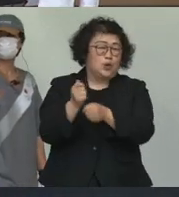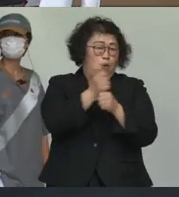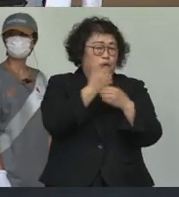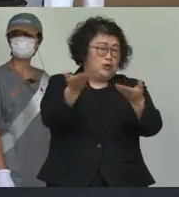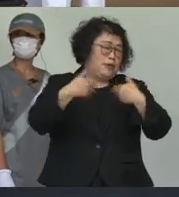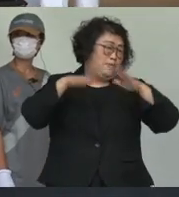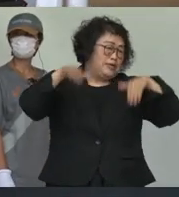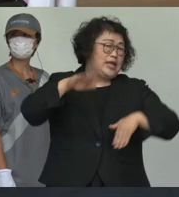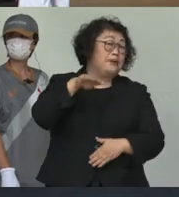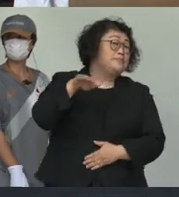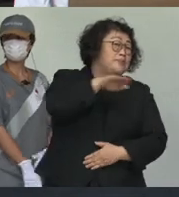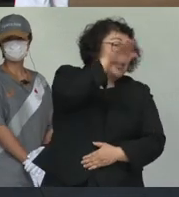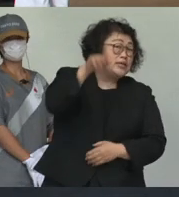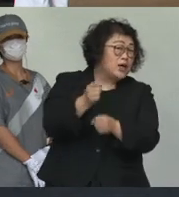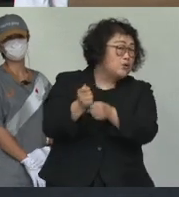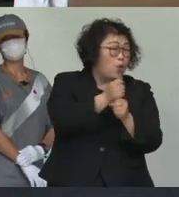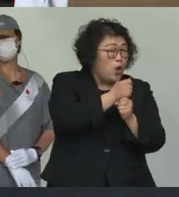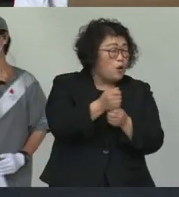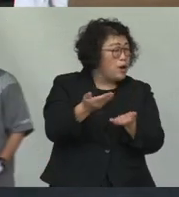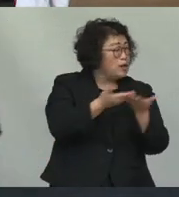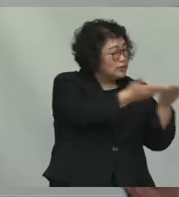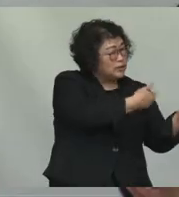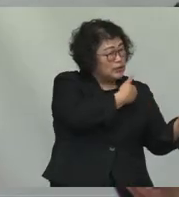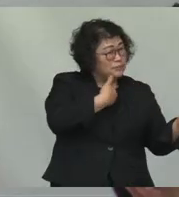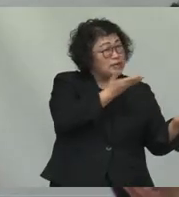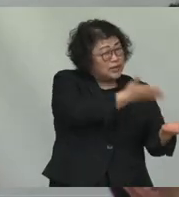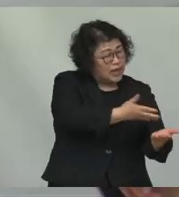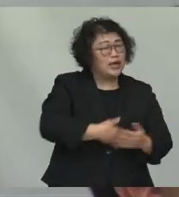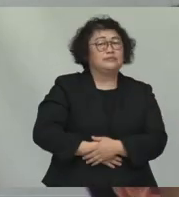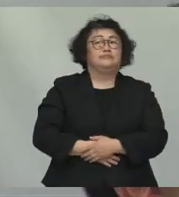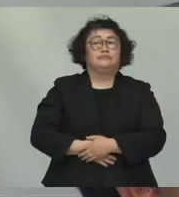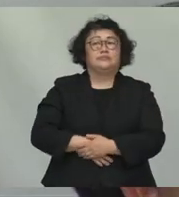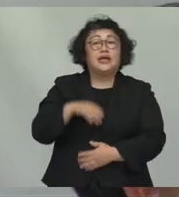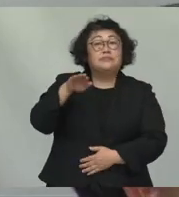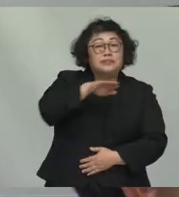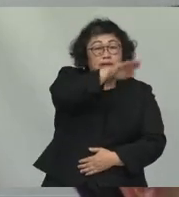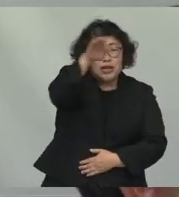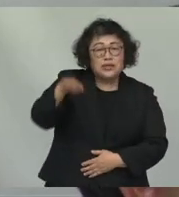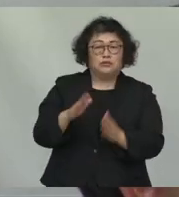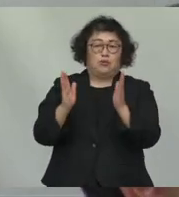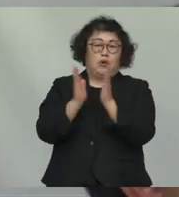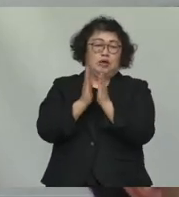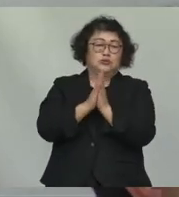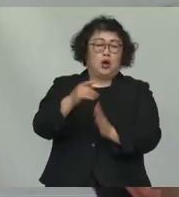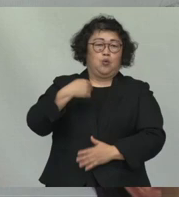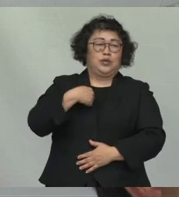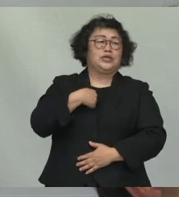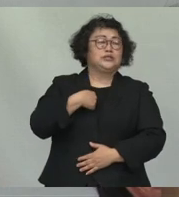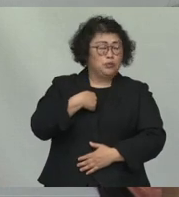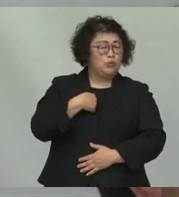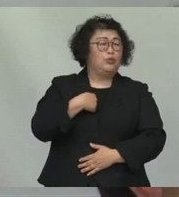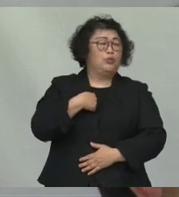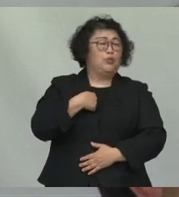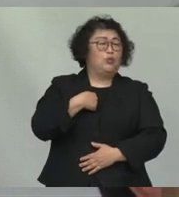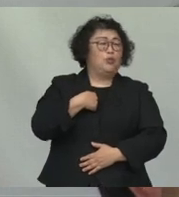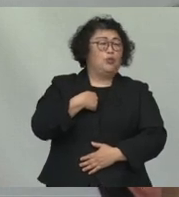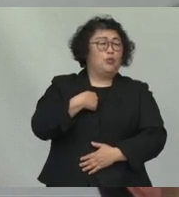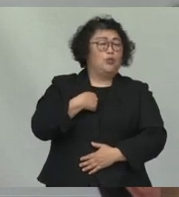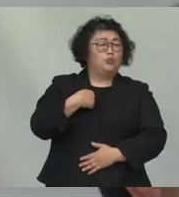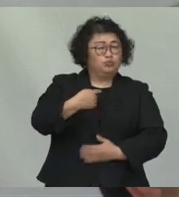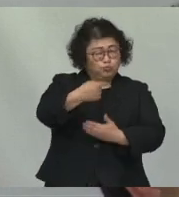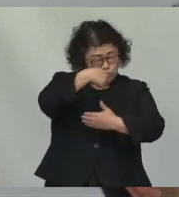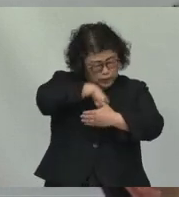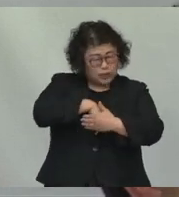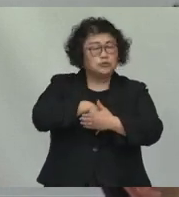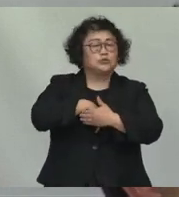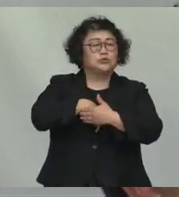たが、皆さんの応援というのは届きましたか？ 皆さんの拍手は私の胸を打ち